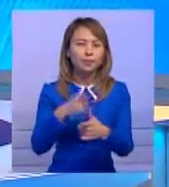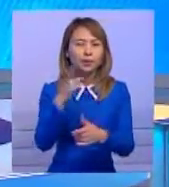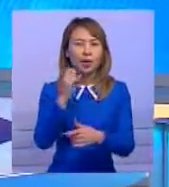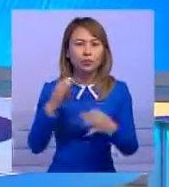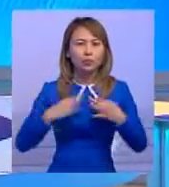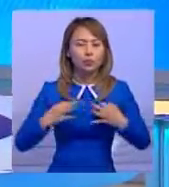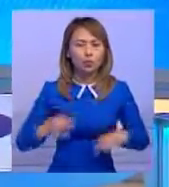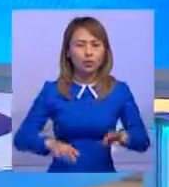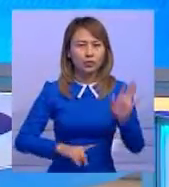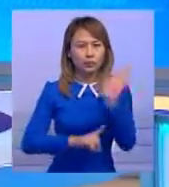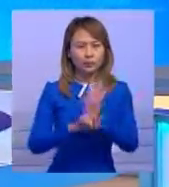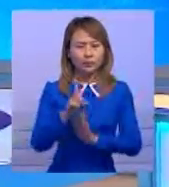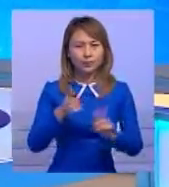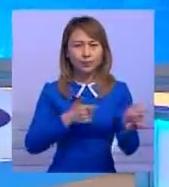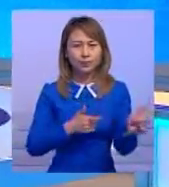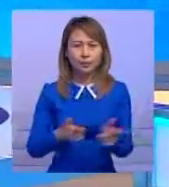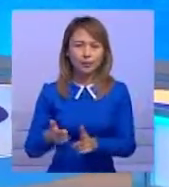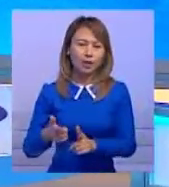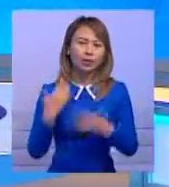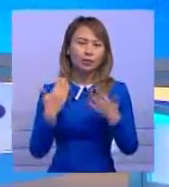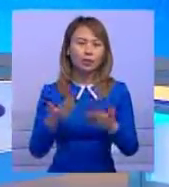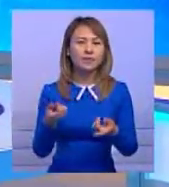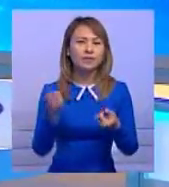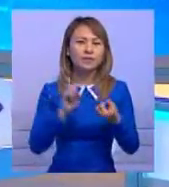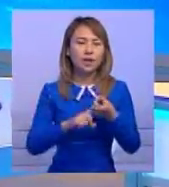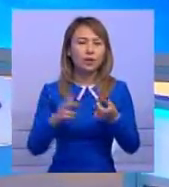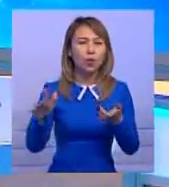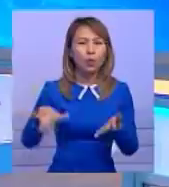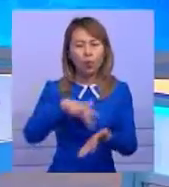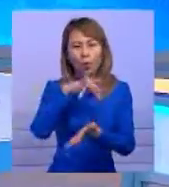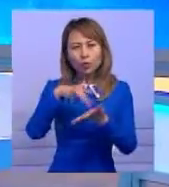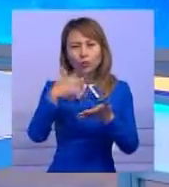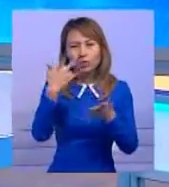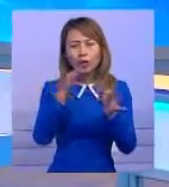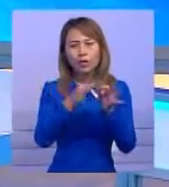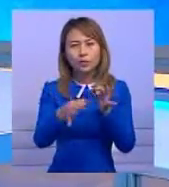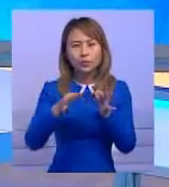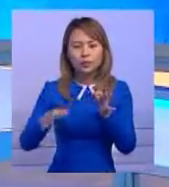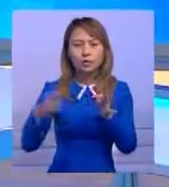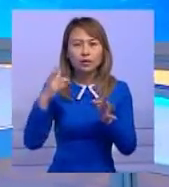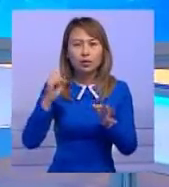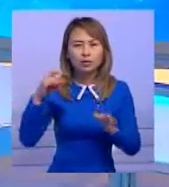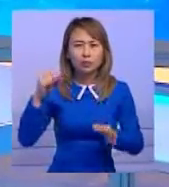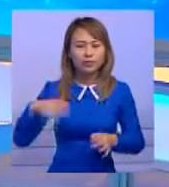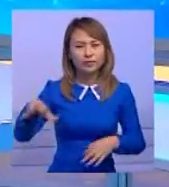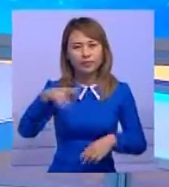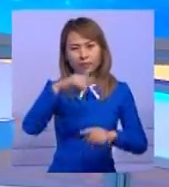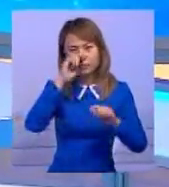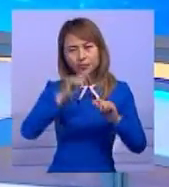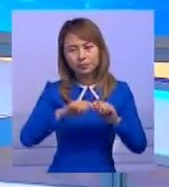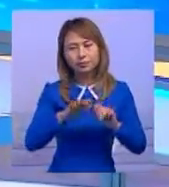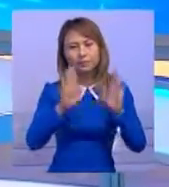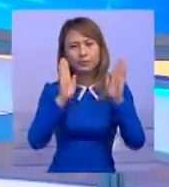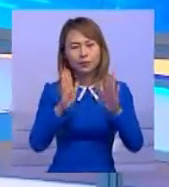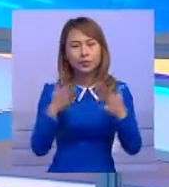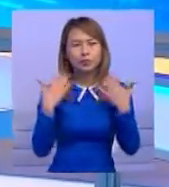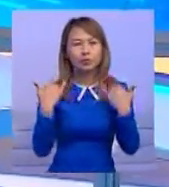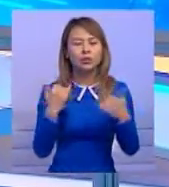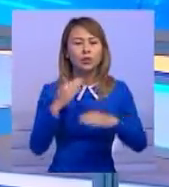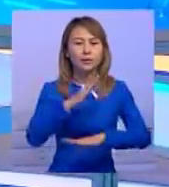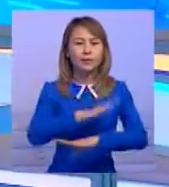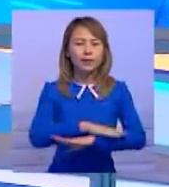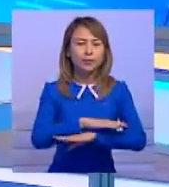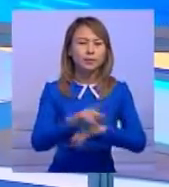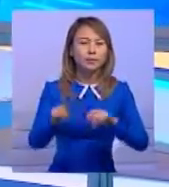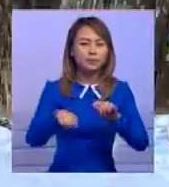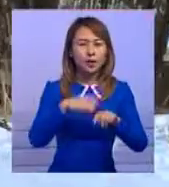алу шарасы өтіп жатыр. Соның аясында қаладағы және үш аудандағы саяжайлар толықтай тексерледі. Қазірдің өзінде тәртіп